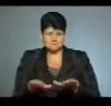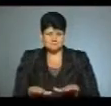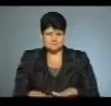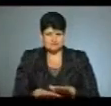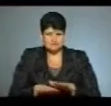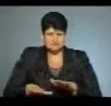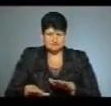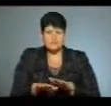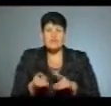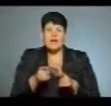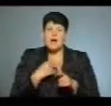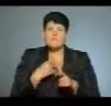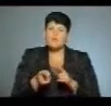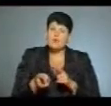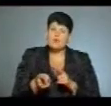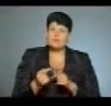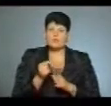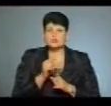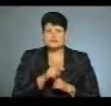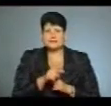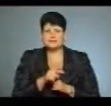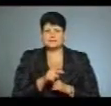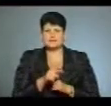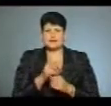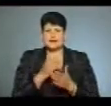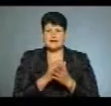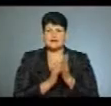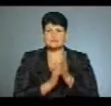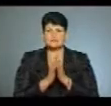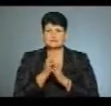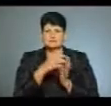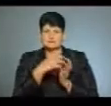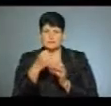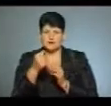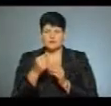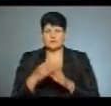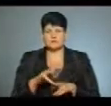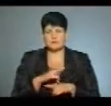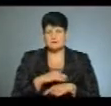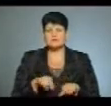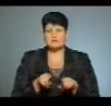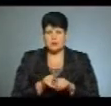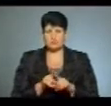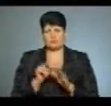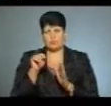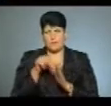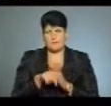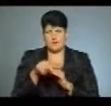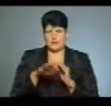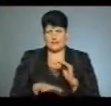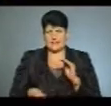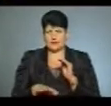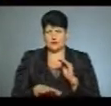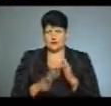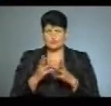днища, або вони асимілюються якимось чином рослинками. І тоді з відмерлими рештками теж осідають на дно. Якщо він